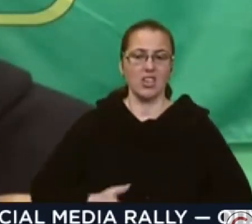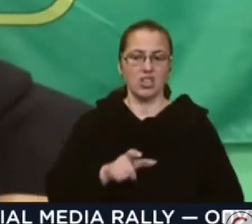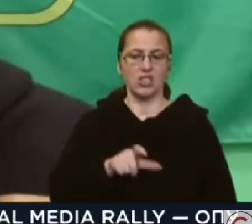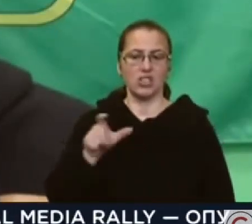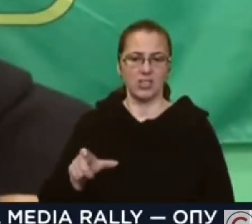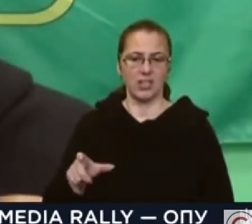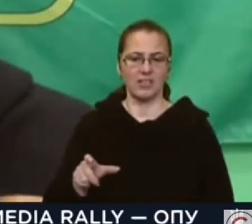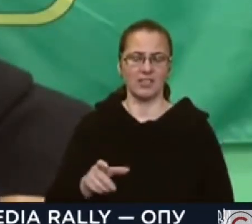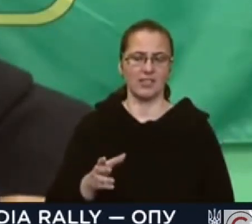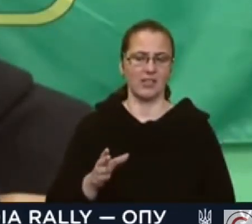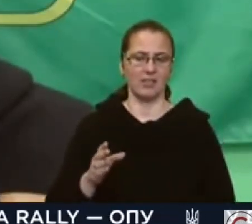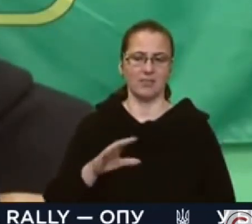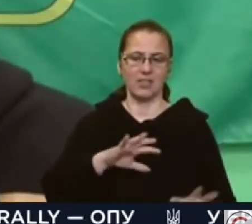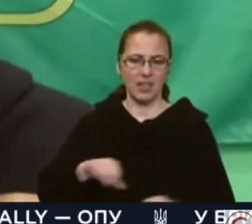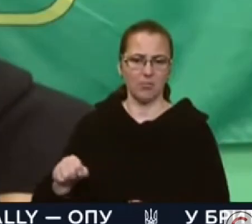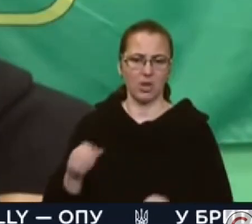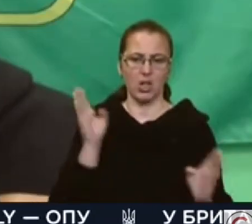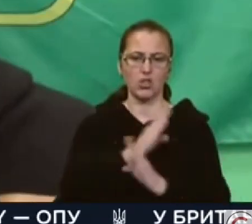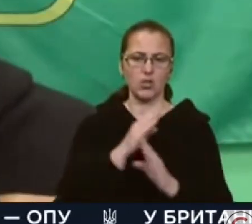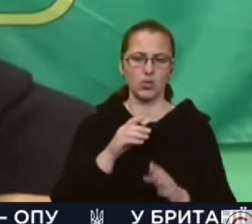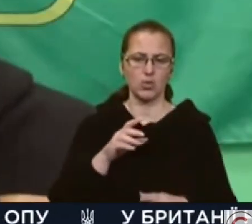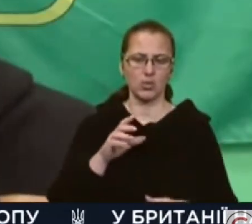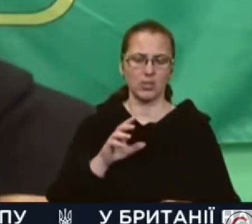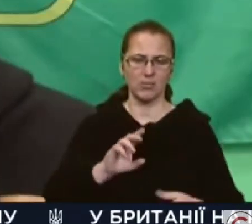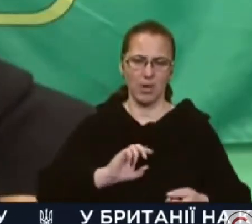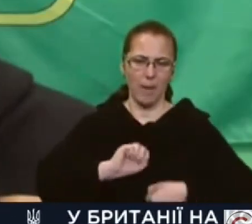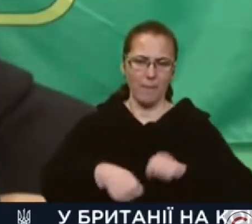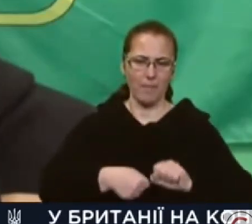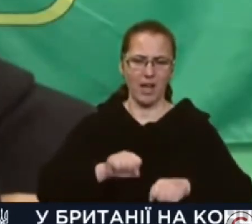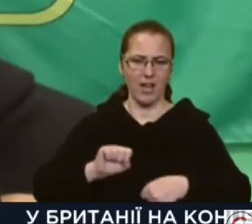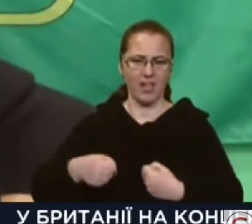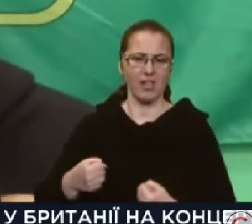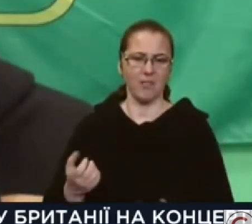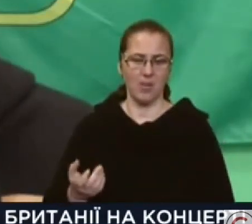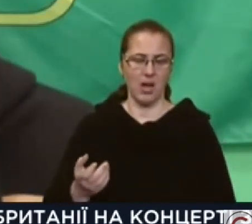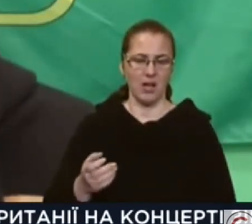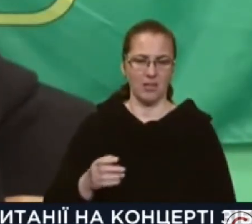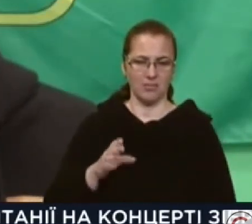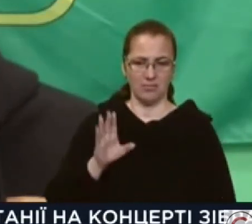А сколько судеб покалечено? А сколько вообще всего